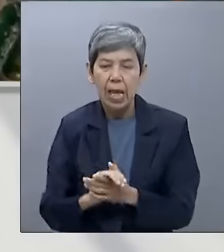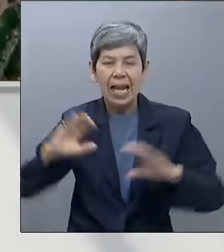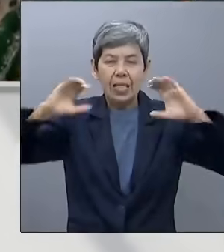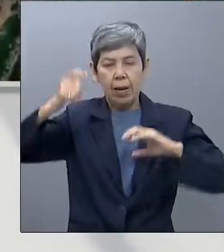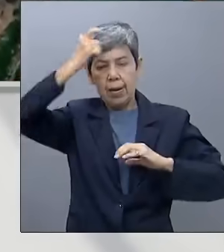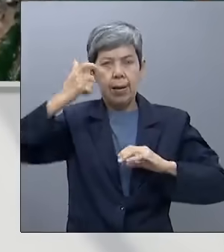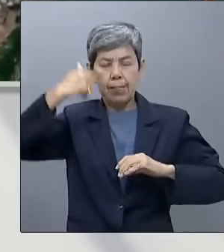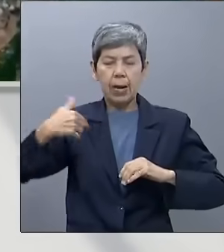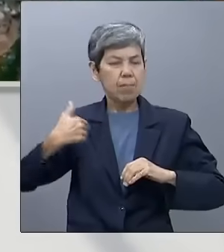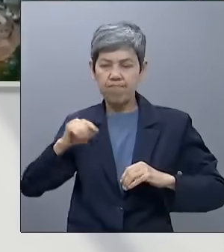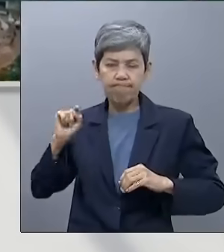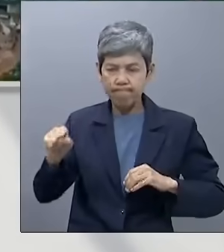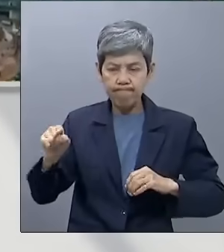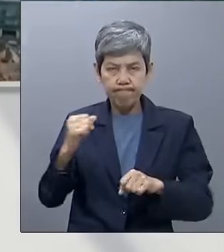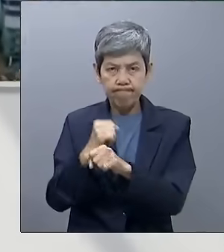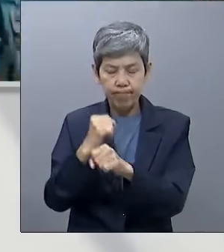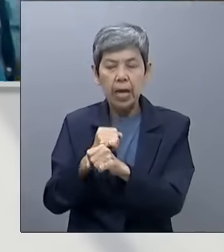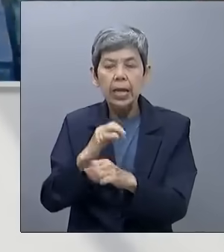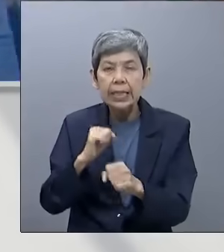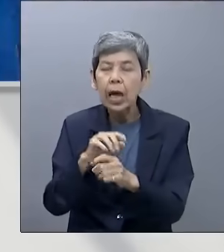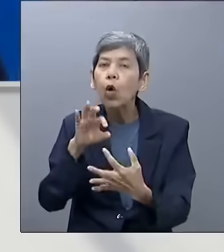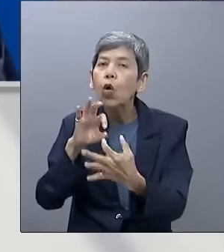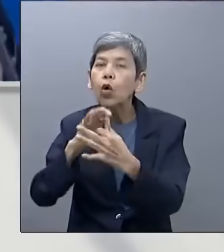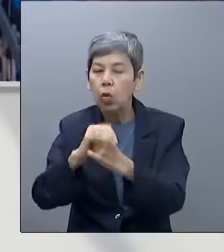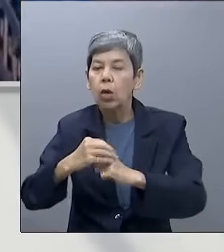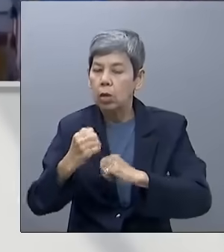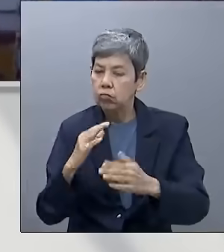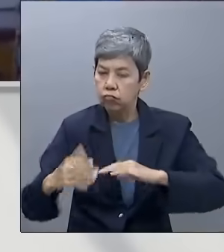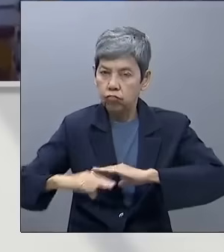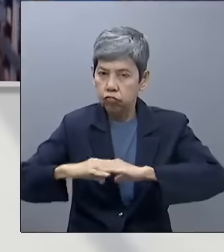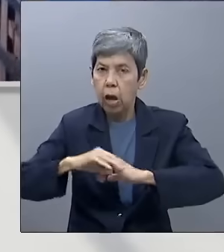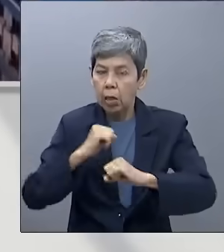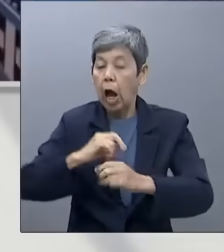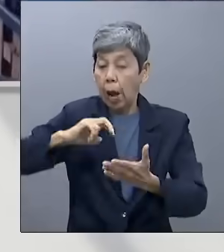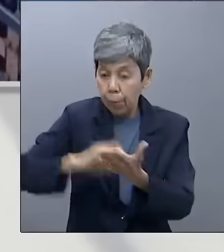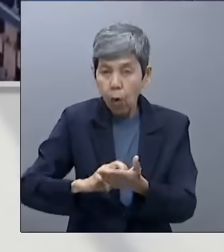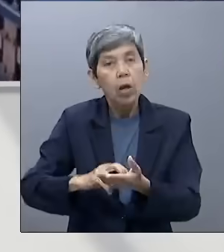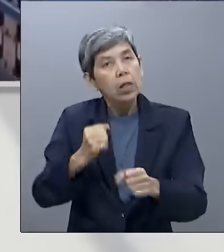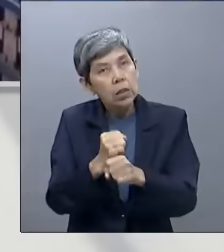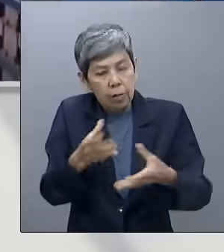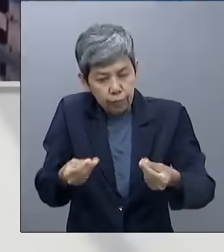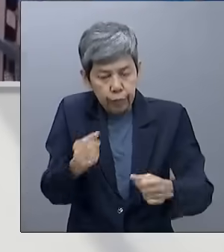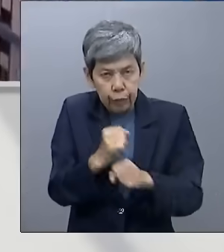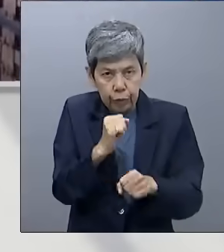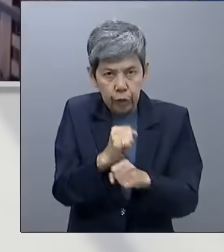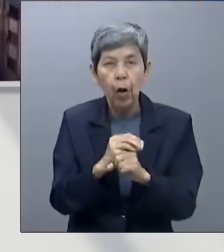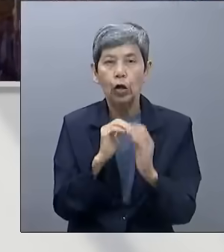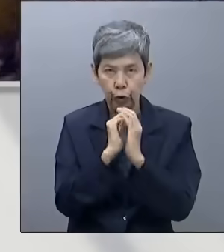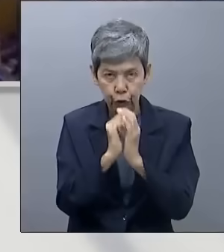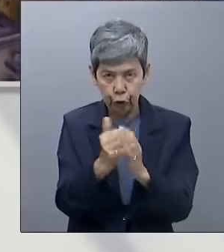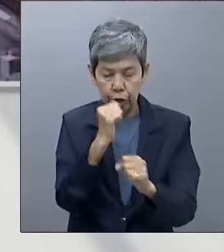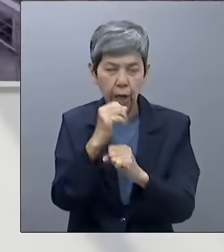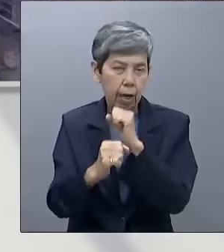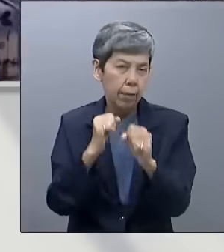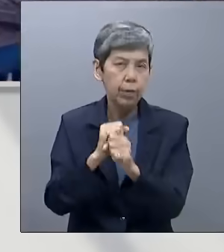เมียนมาร์มีคำสั่งรับรองเขตปกครองตนเองโกก้างรับรองนโยบายแถบและเส้นทางของจีนในปี